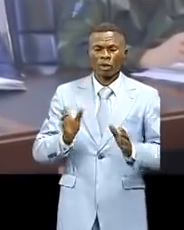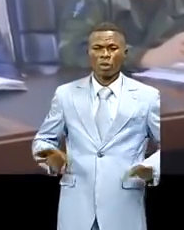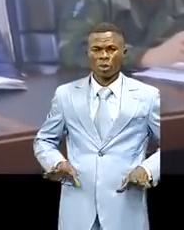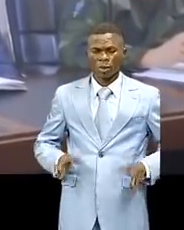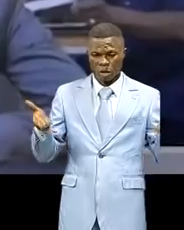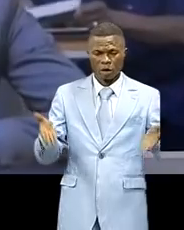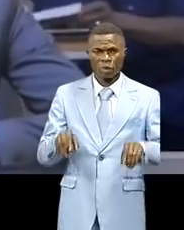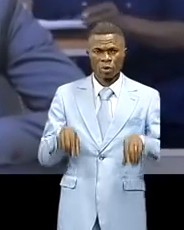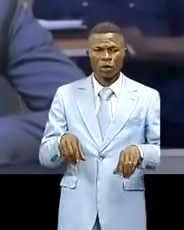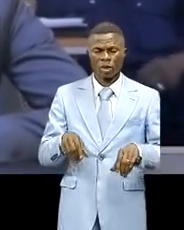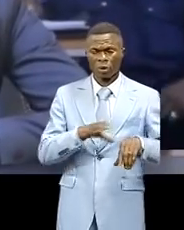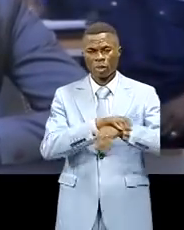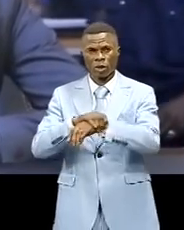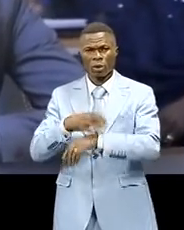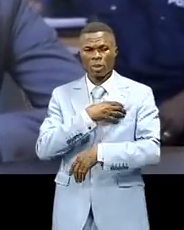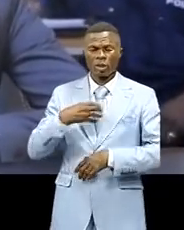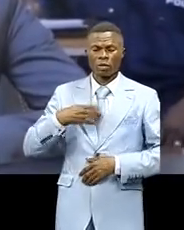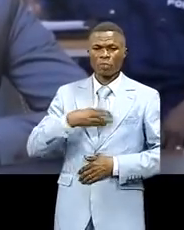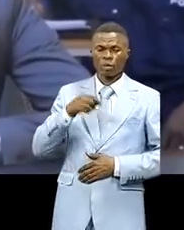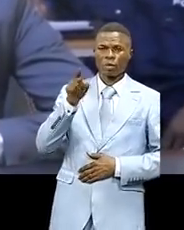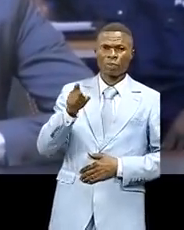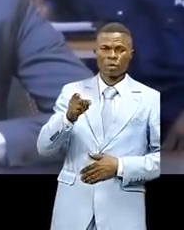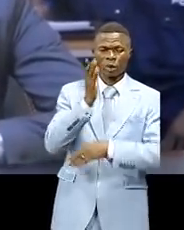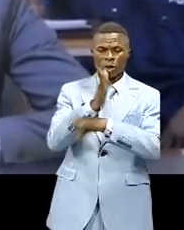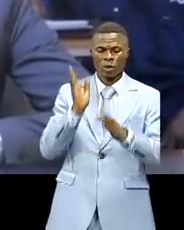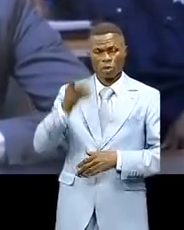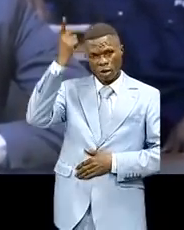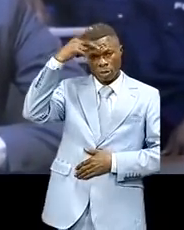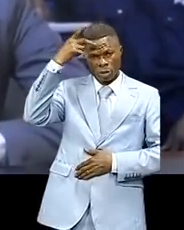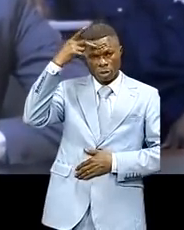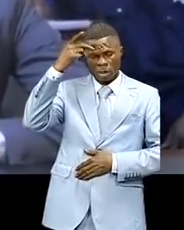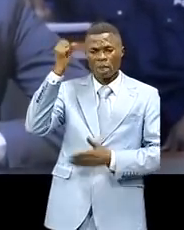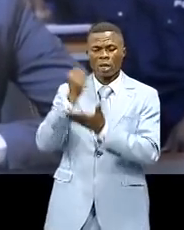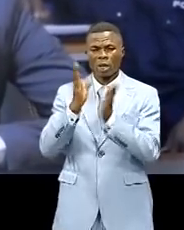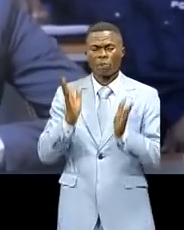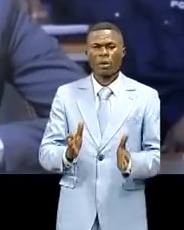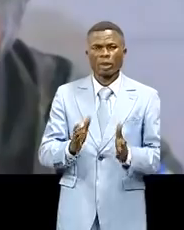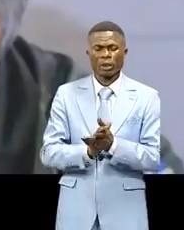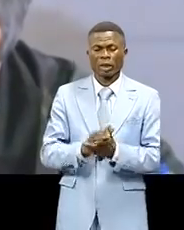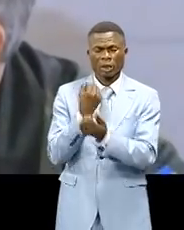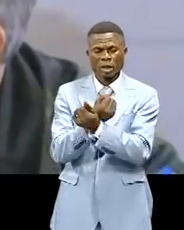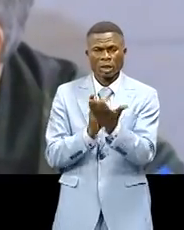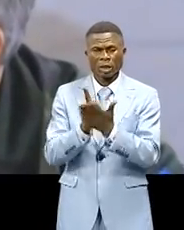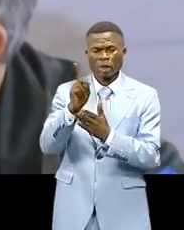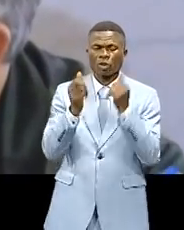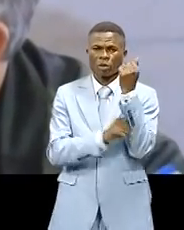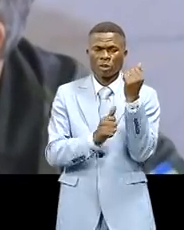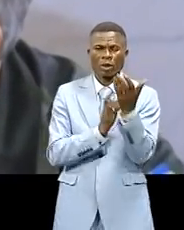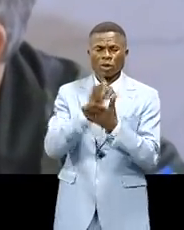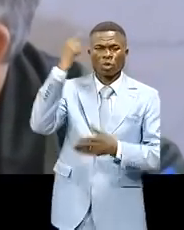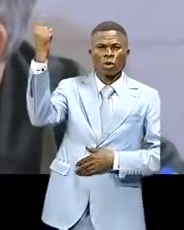leur décès est conduite par mme haïti depuis une conseillère politique de cette ambassade le respect des droits humains et du droit international